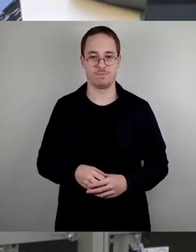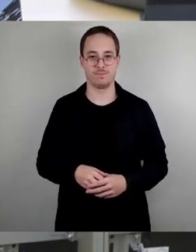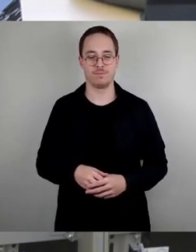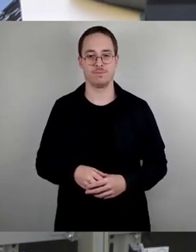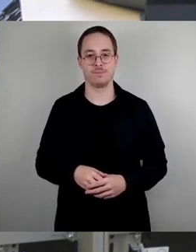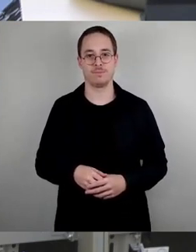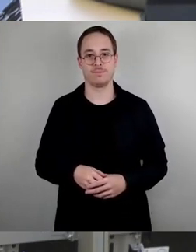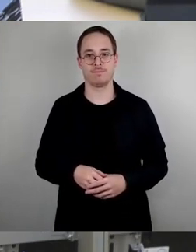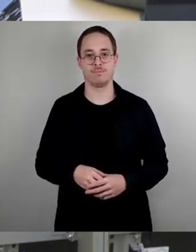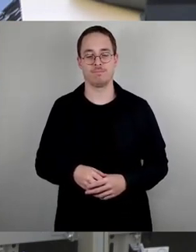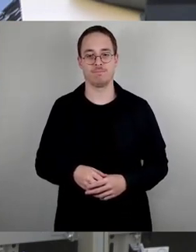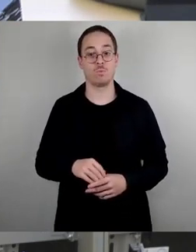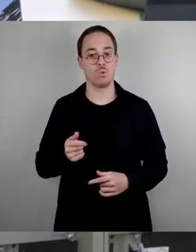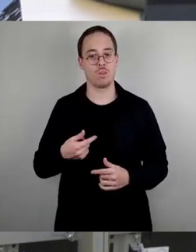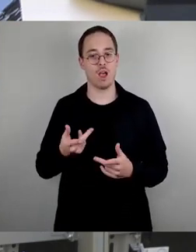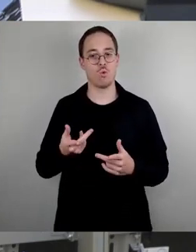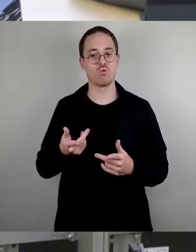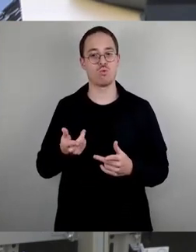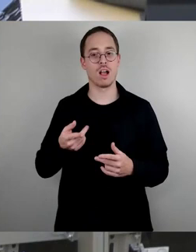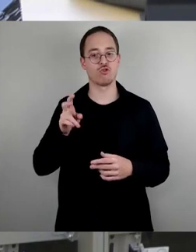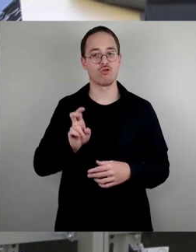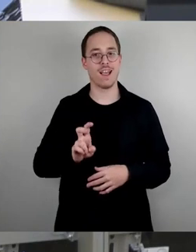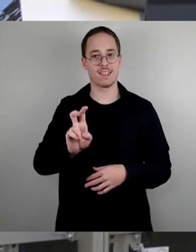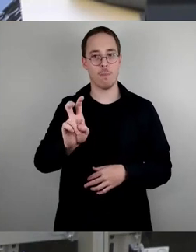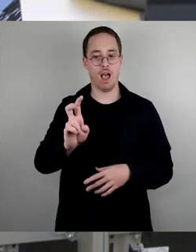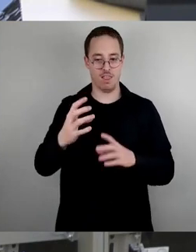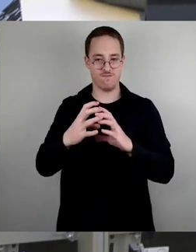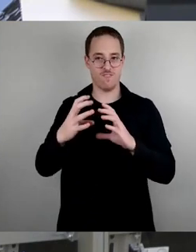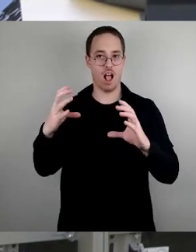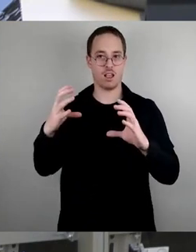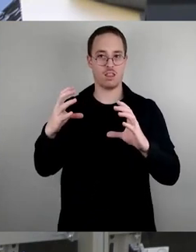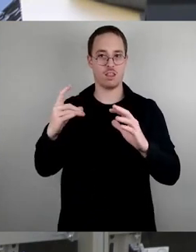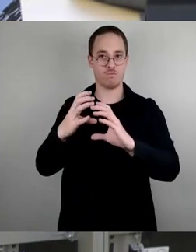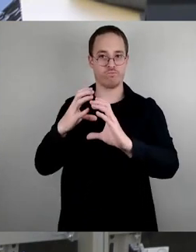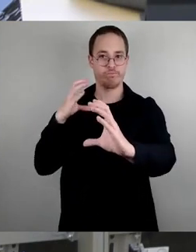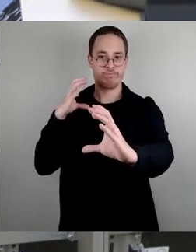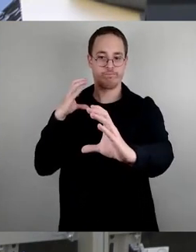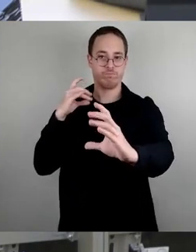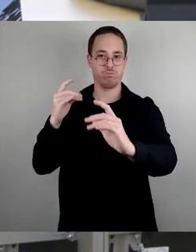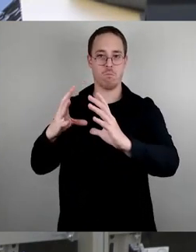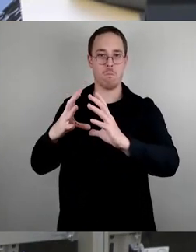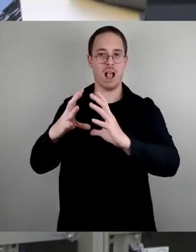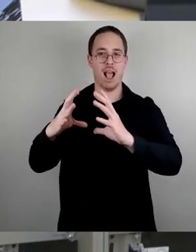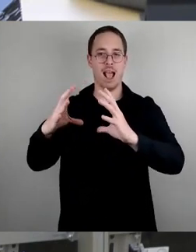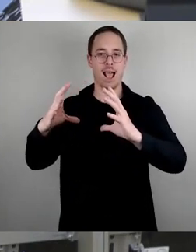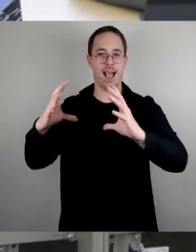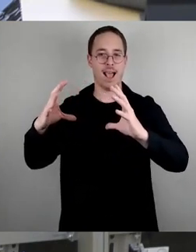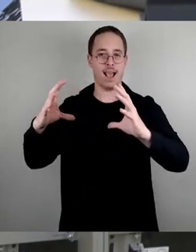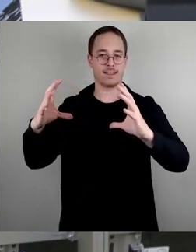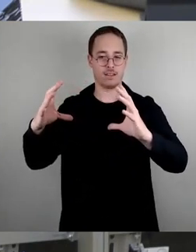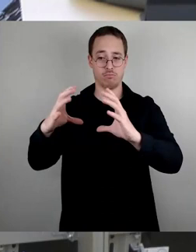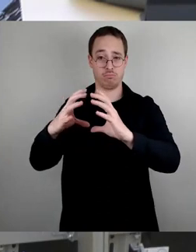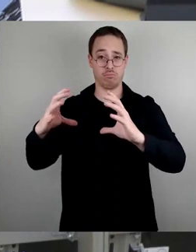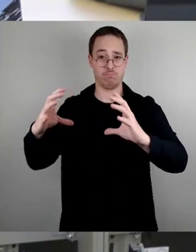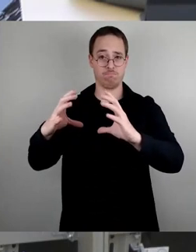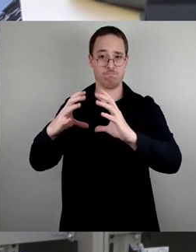der Stadtbahnwagen. Die Straßenbahnen werden zwar breiter, aber die Spur, die der Kfz-Verkehr benötigt,